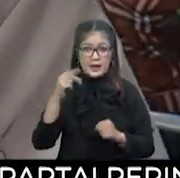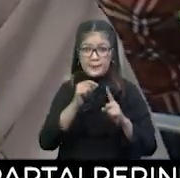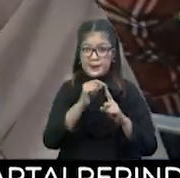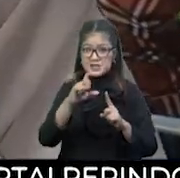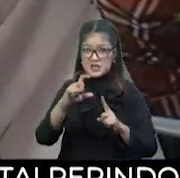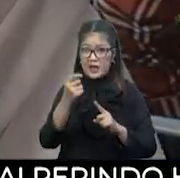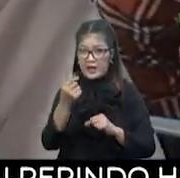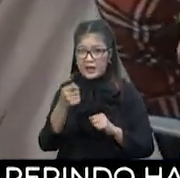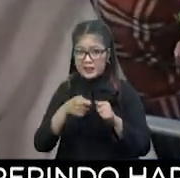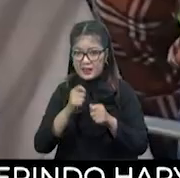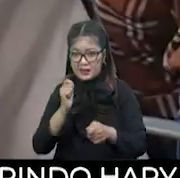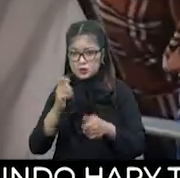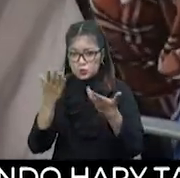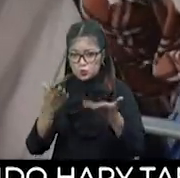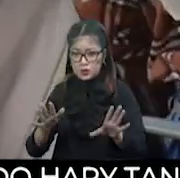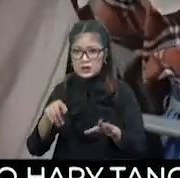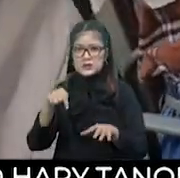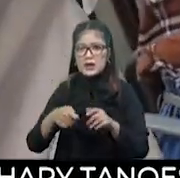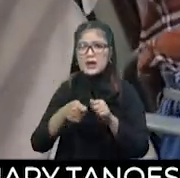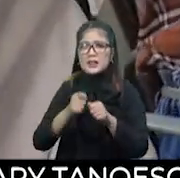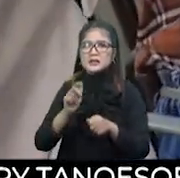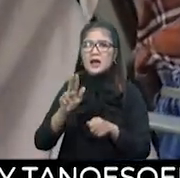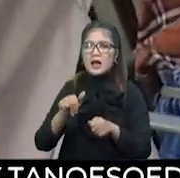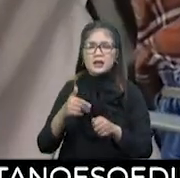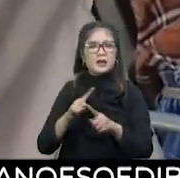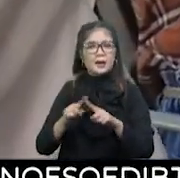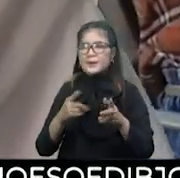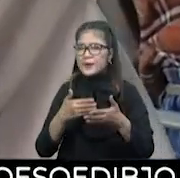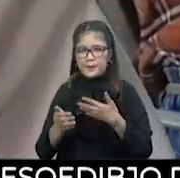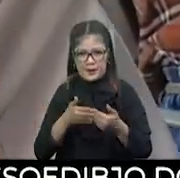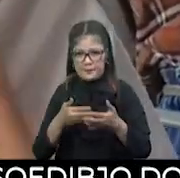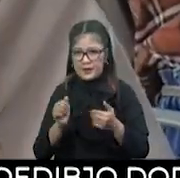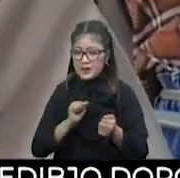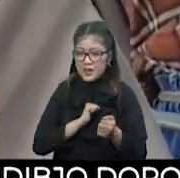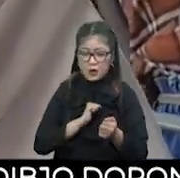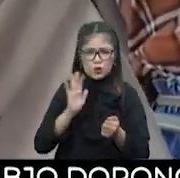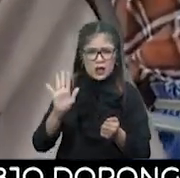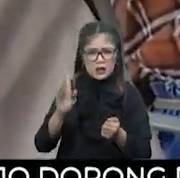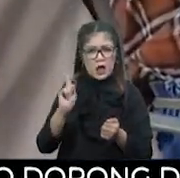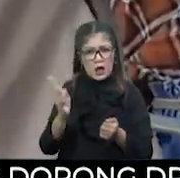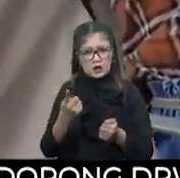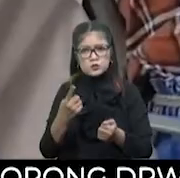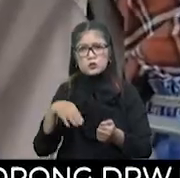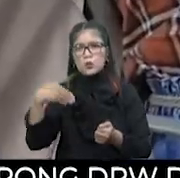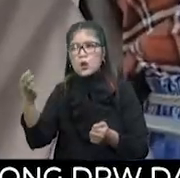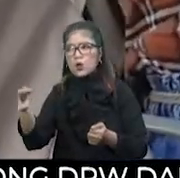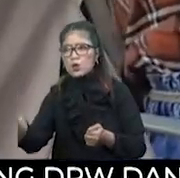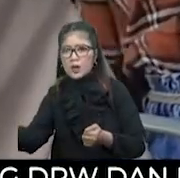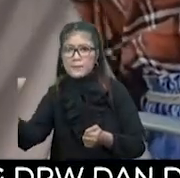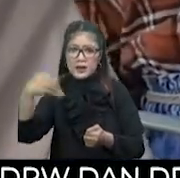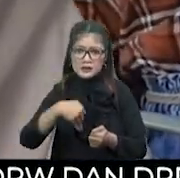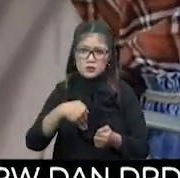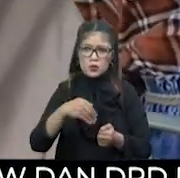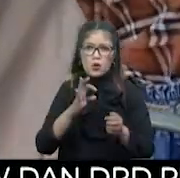nggak apa-apa sih, karena emang buat antisipasi aja kan. Takutnya nanti kalau ada yang dari luar kota nyebarin virus